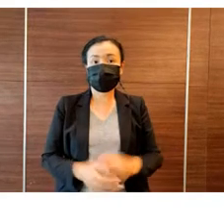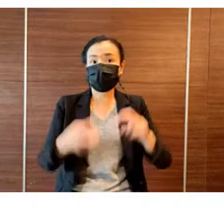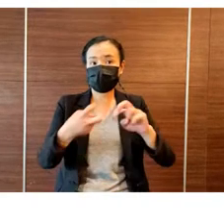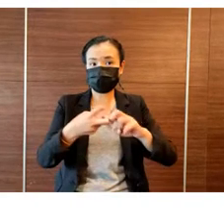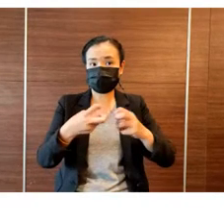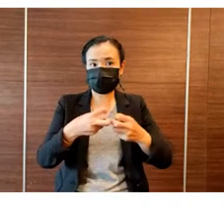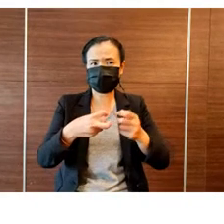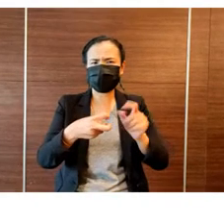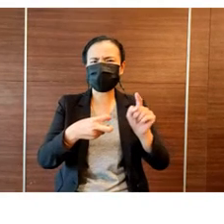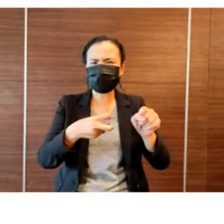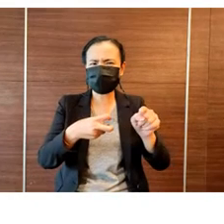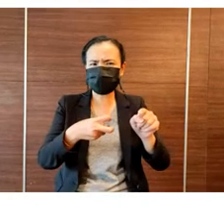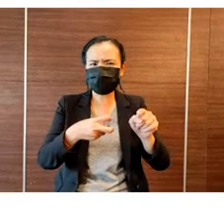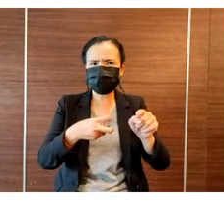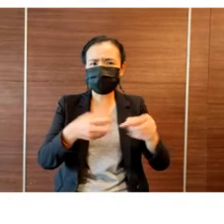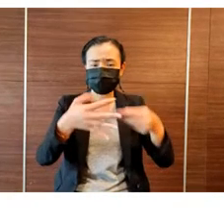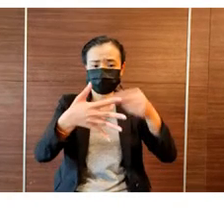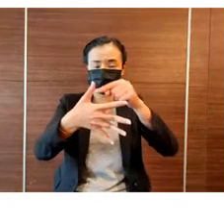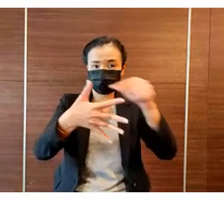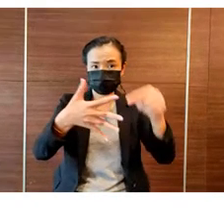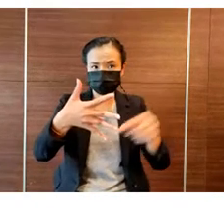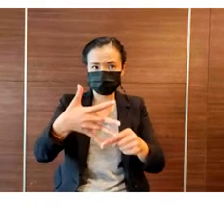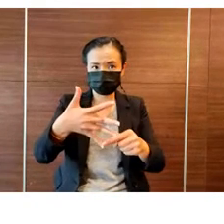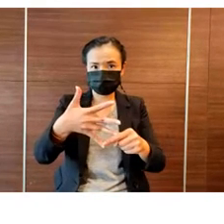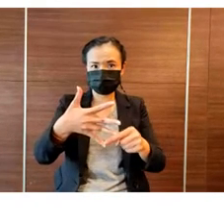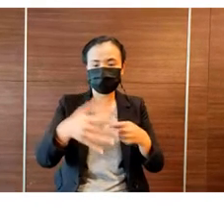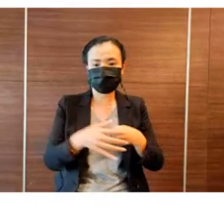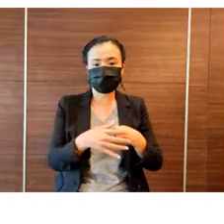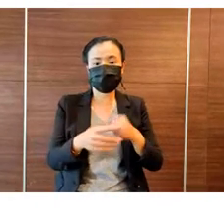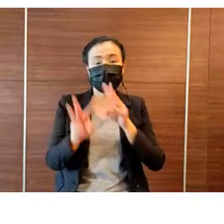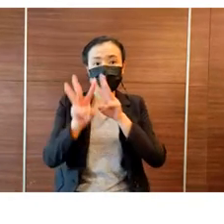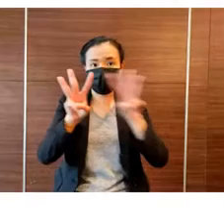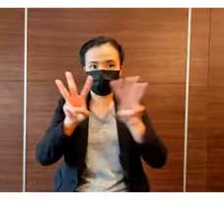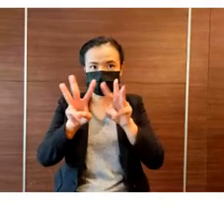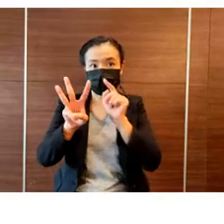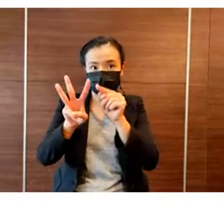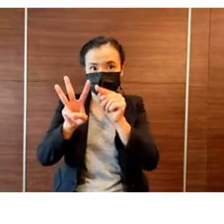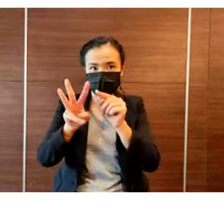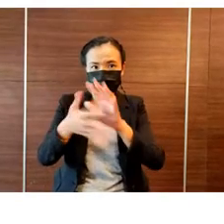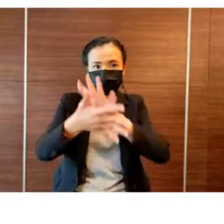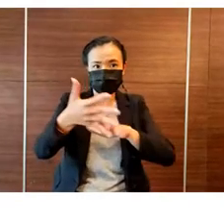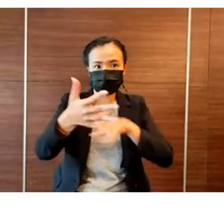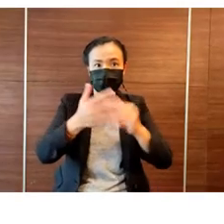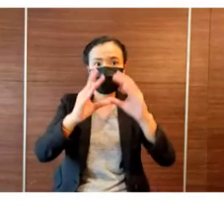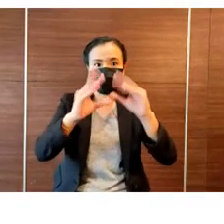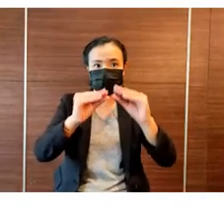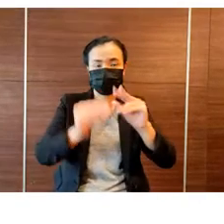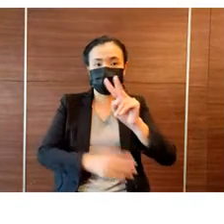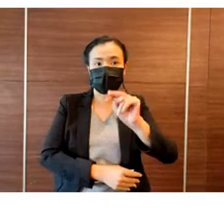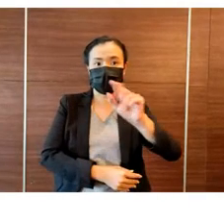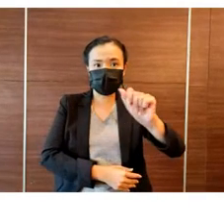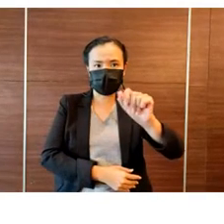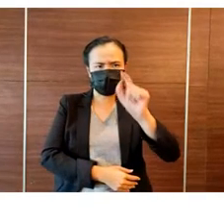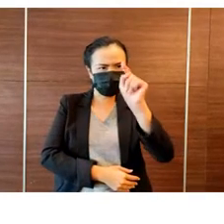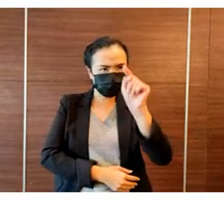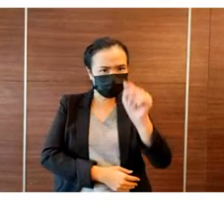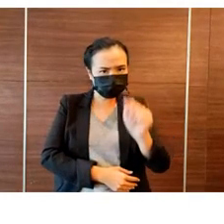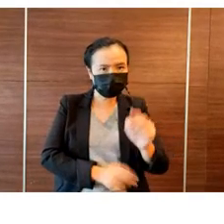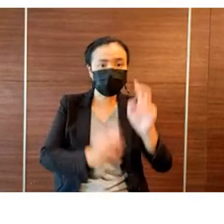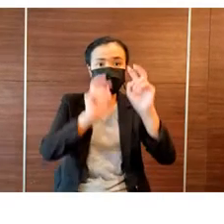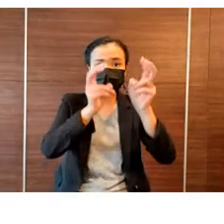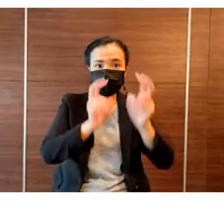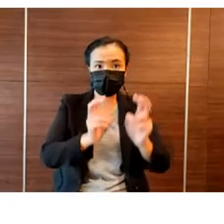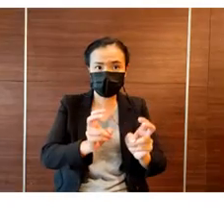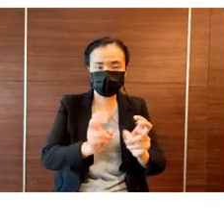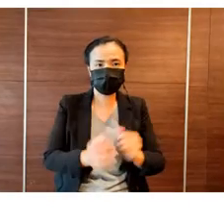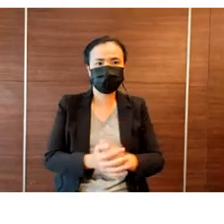นี้คุณมีช้อยส์ให้เขาเลยว่าเฮ้ยคุณเข้าไปในเว็บไซต์นี้นะตารางการประชุม NA มีเท่านี้คุณสาม